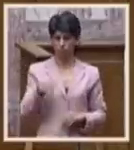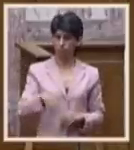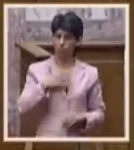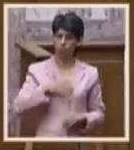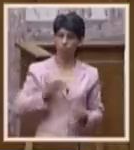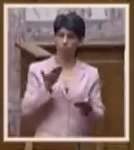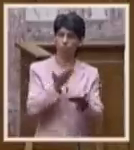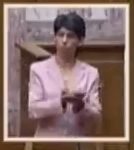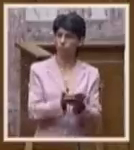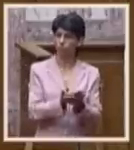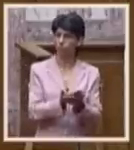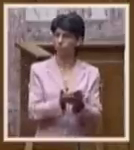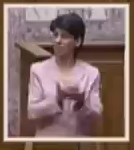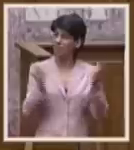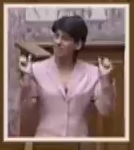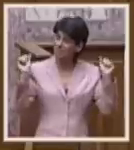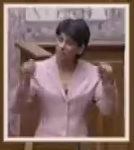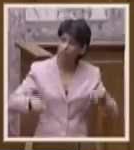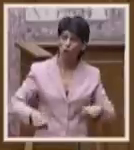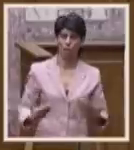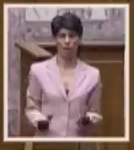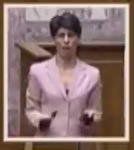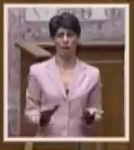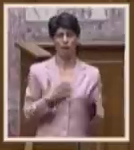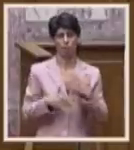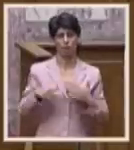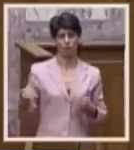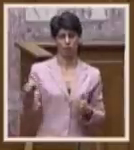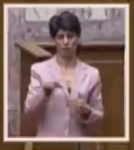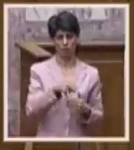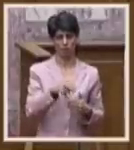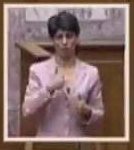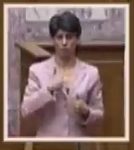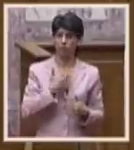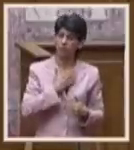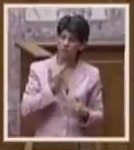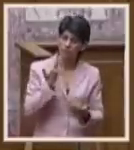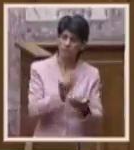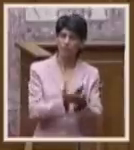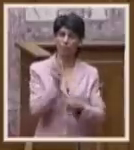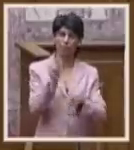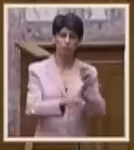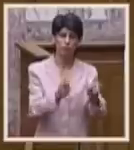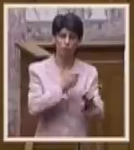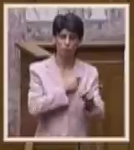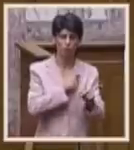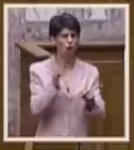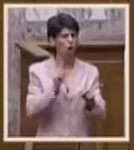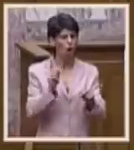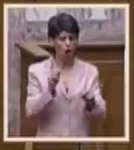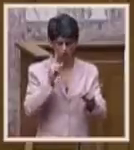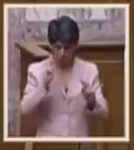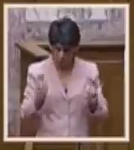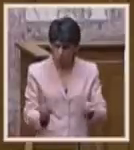ζητήσω την συμφωνία σας, αγαπητοί συνάδελφοι. Εμείς πάντως ζητάμε ψήφου εμπιστοσύνης όχι για να βρούμε